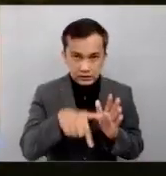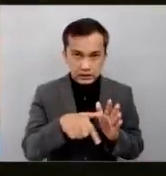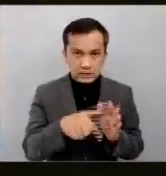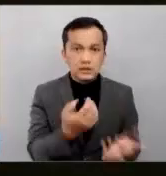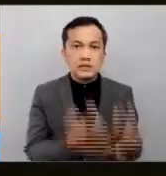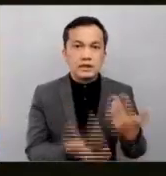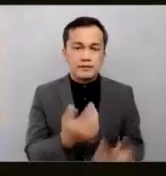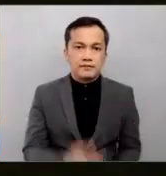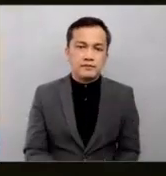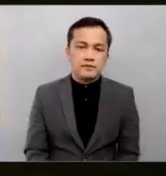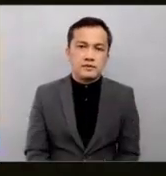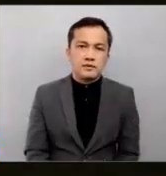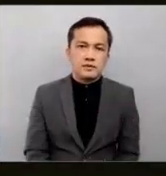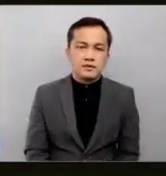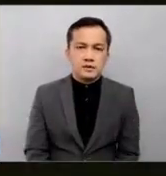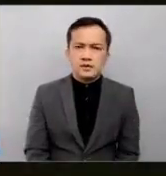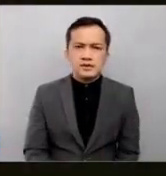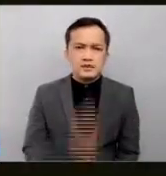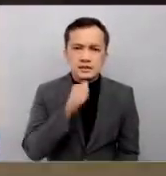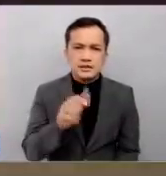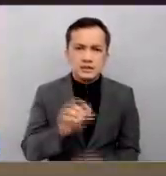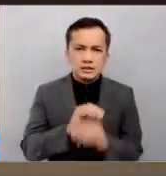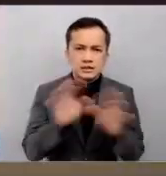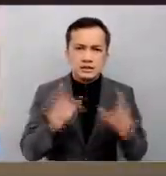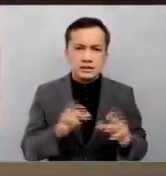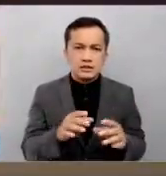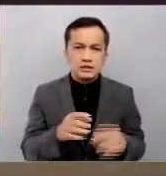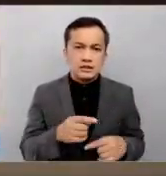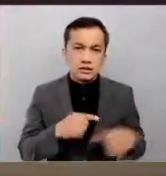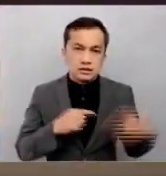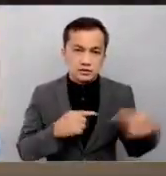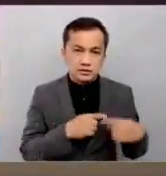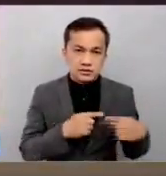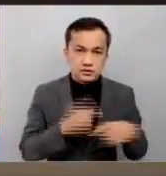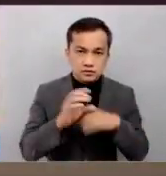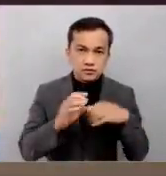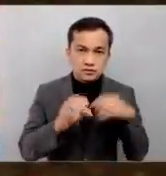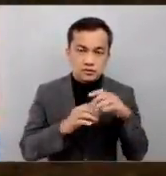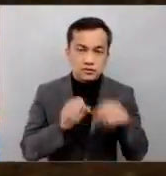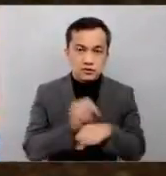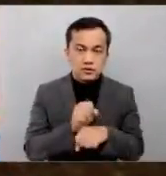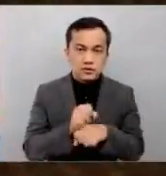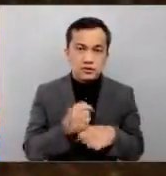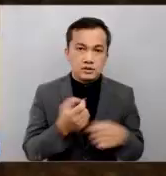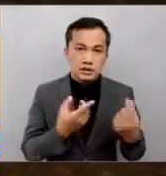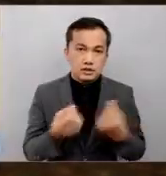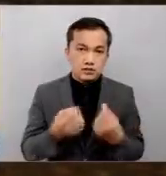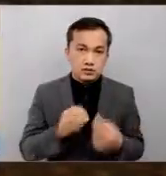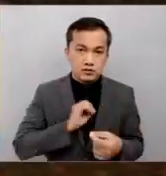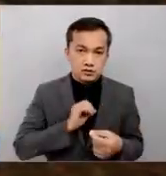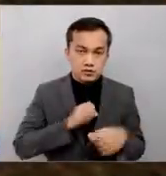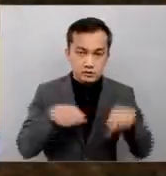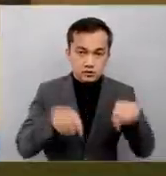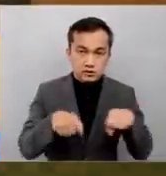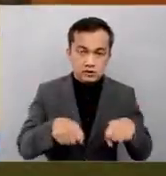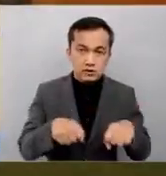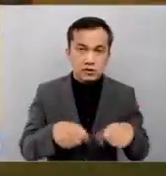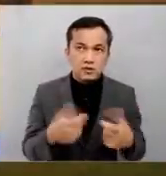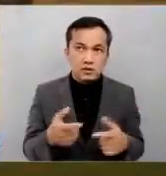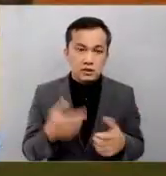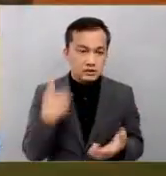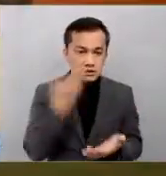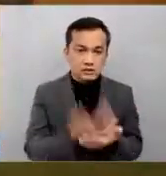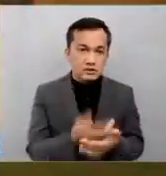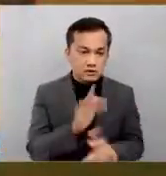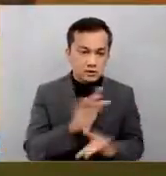Hindi pa malinaw kung ang sugatang construction worker ang mismong nagsasagawa ng drilling. Wala na raw kasi silang dinat ng tao sa site nung